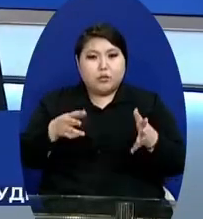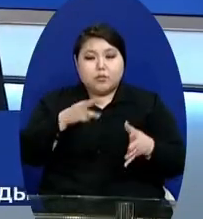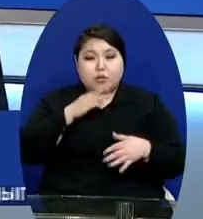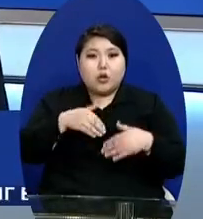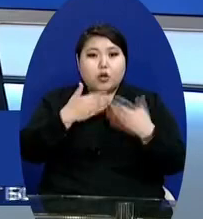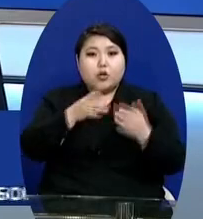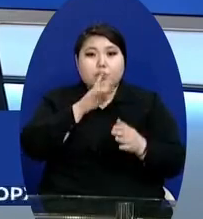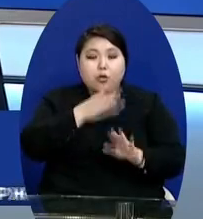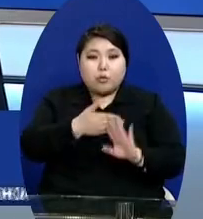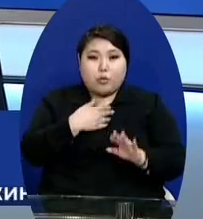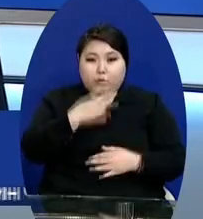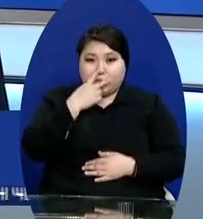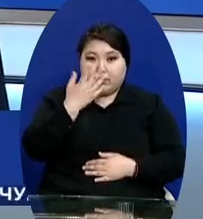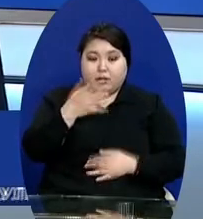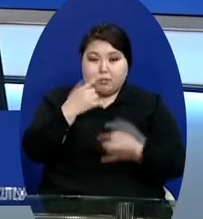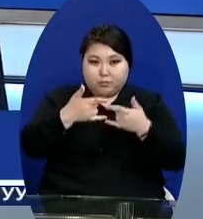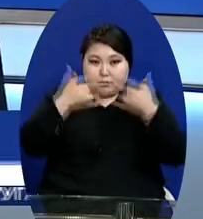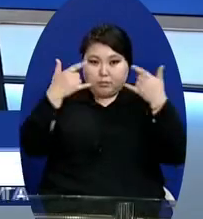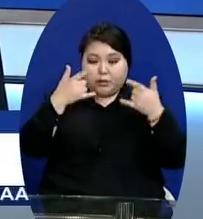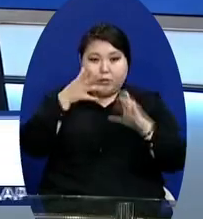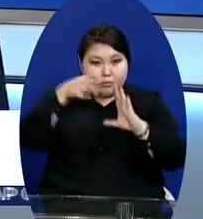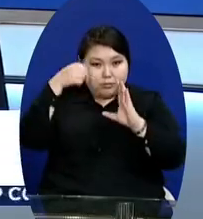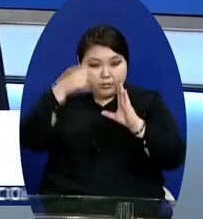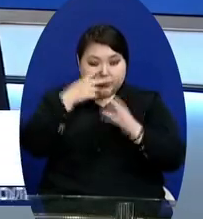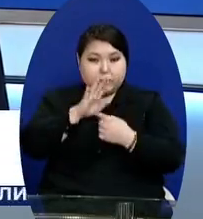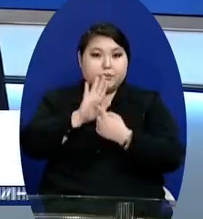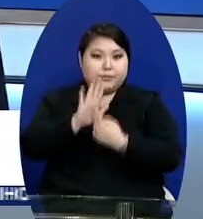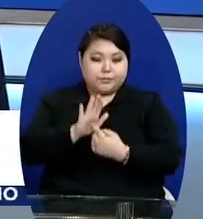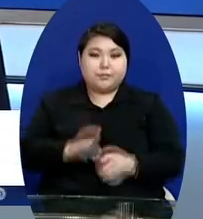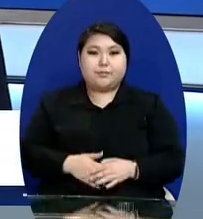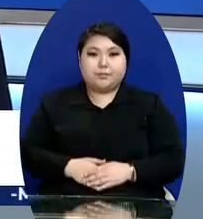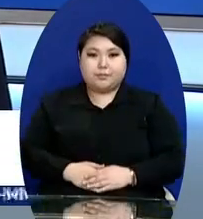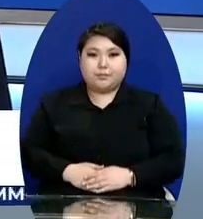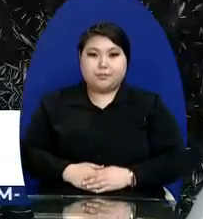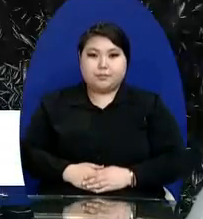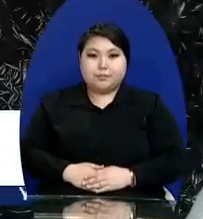өмнө үзэгч танд дэлгэсэн нэгэн бичлэгийг хүргээд иргэн студид олцъя.